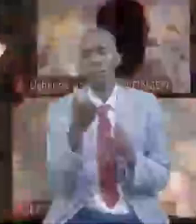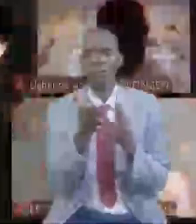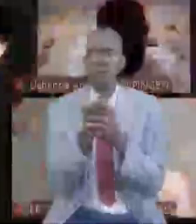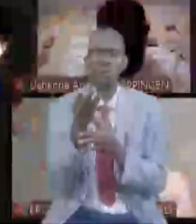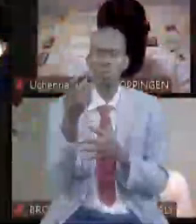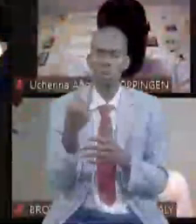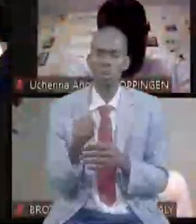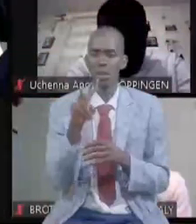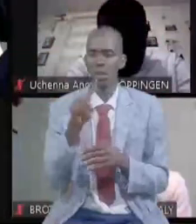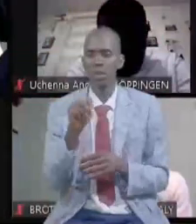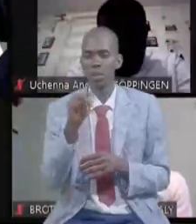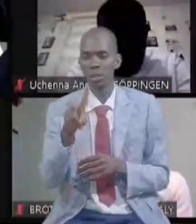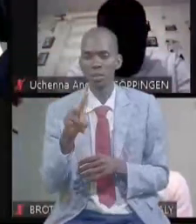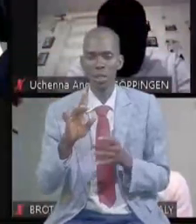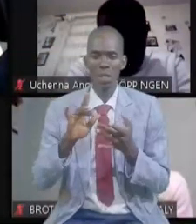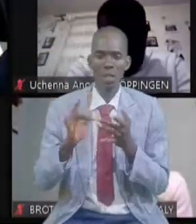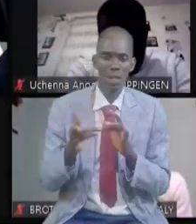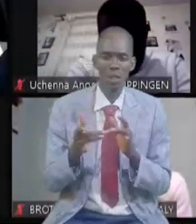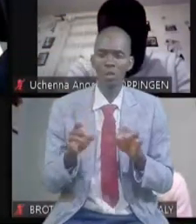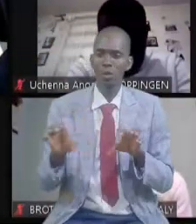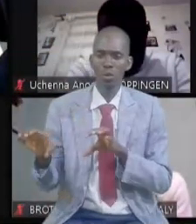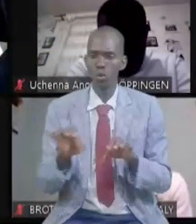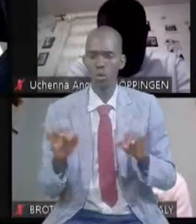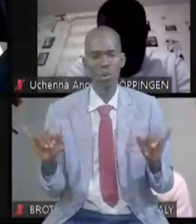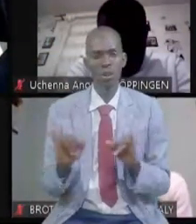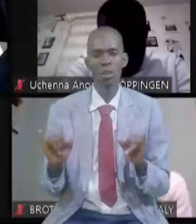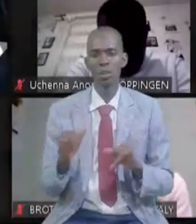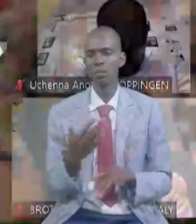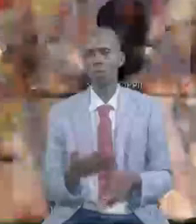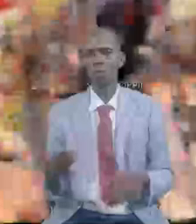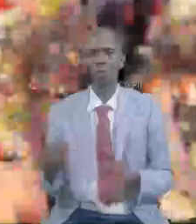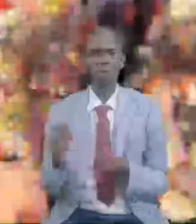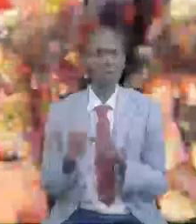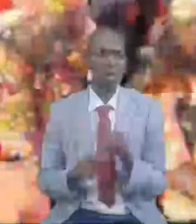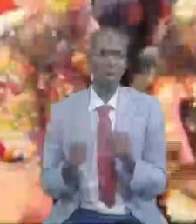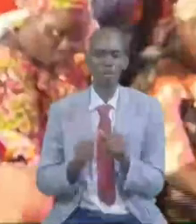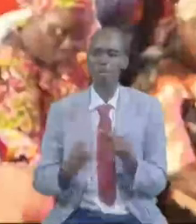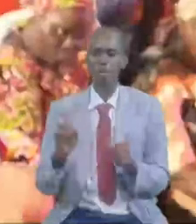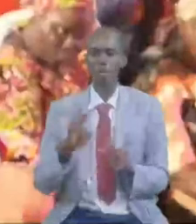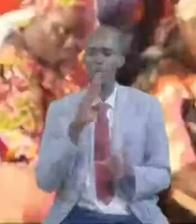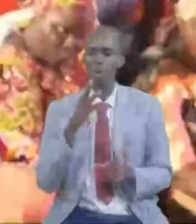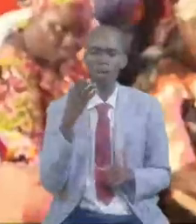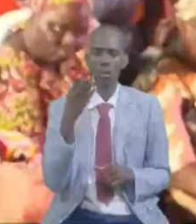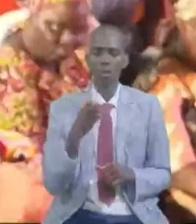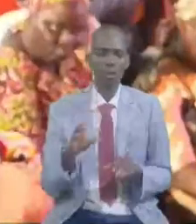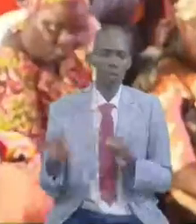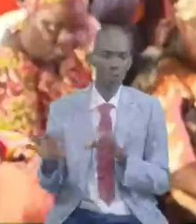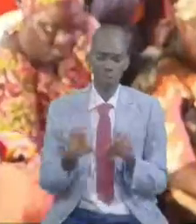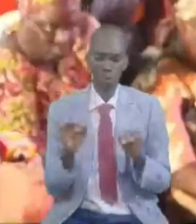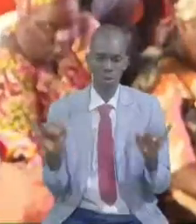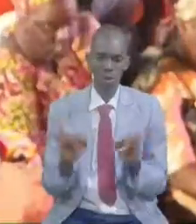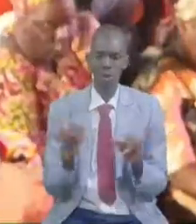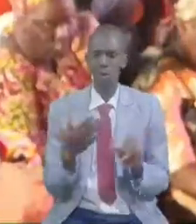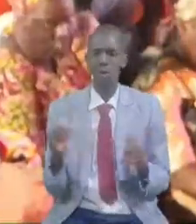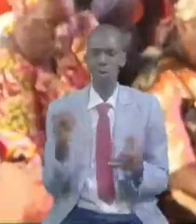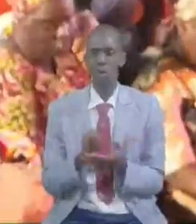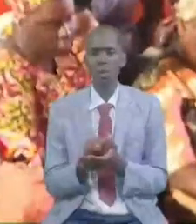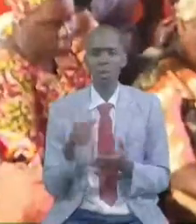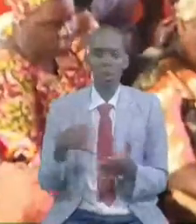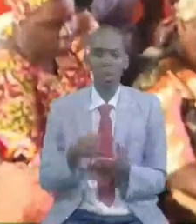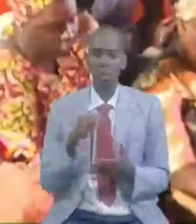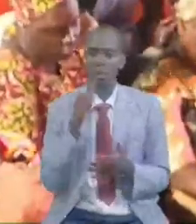la radio, que tu suivais à la télévision. Faites-le maintenant. Dans chaque assemblée, partout où vous êtes maintenant, faites-le maintenant. C'est une grande